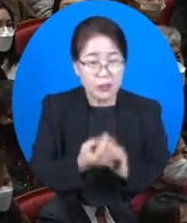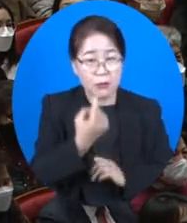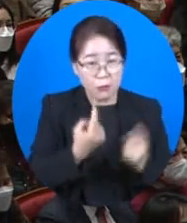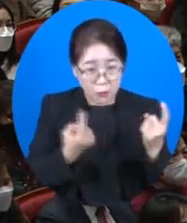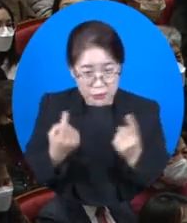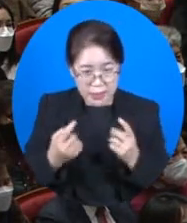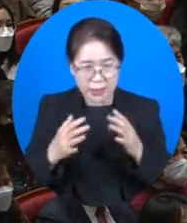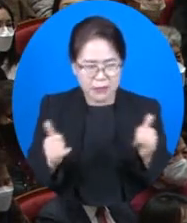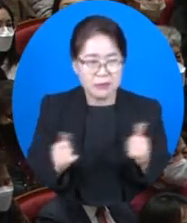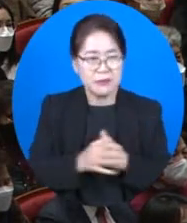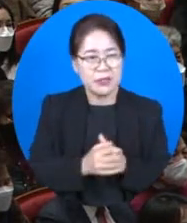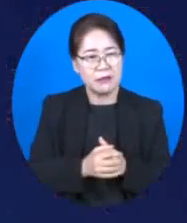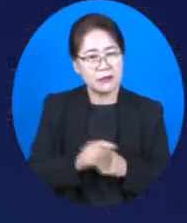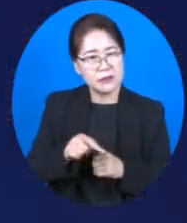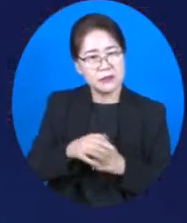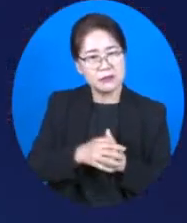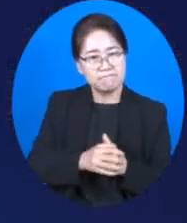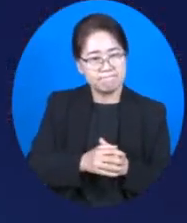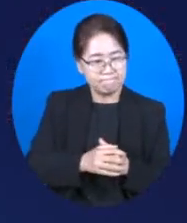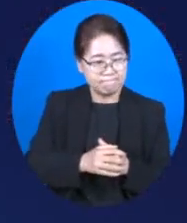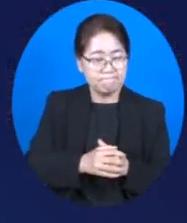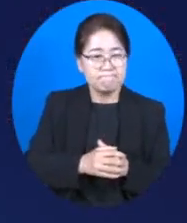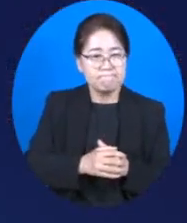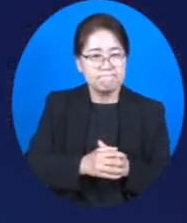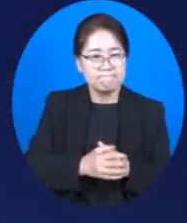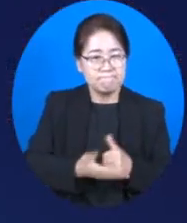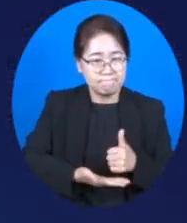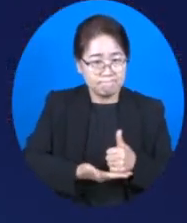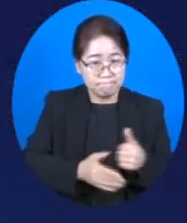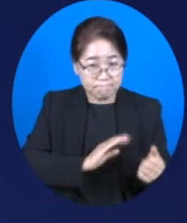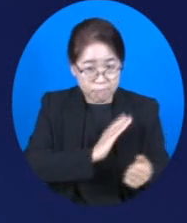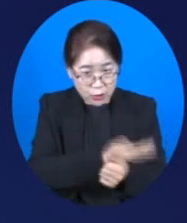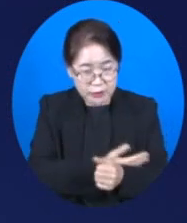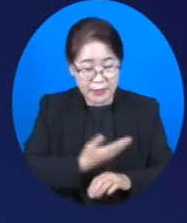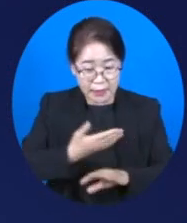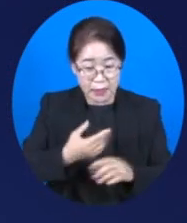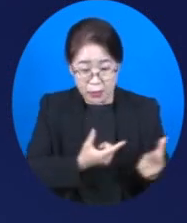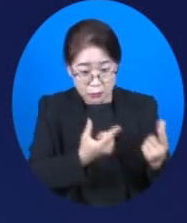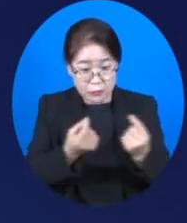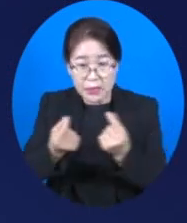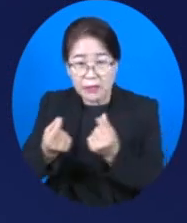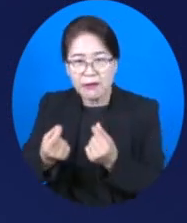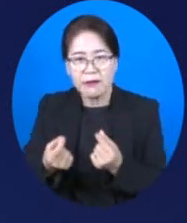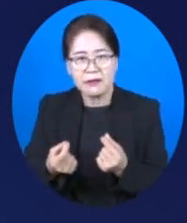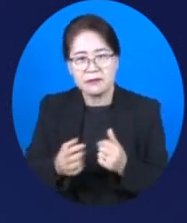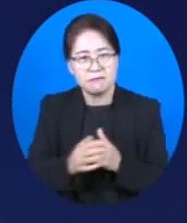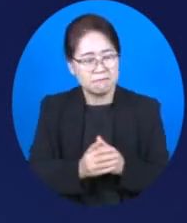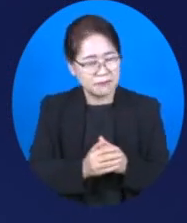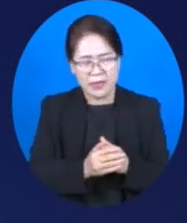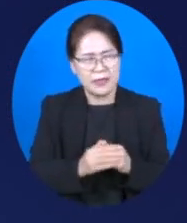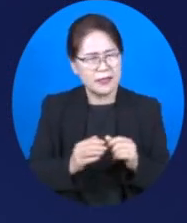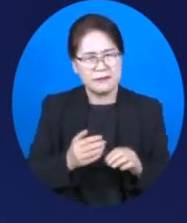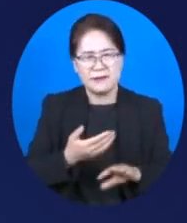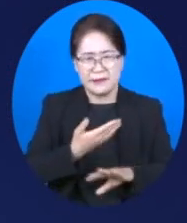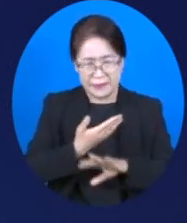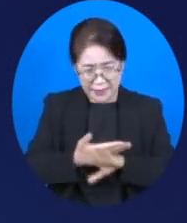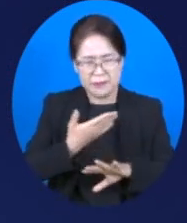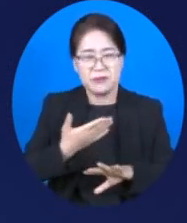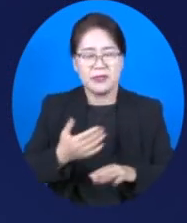되면요, 그 신분과 권위가 동일한 것처럼 보이지만 실제로는 그렇지 않습니다.